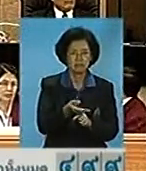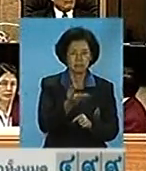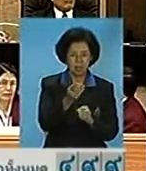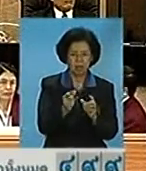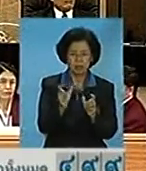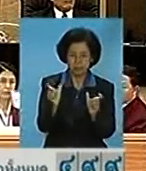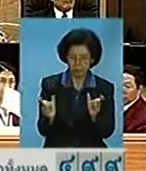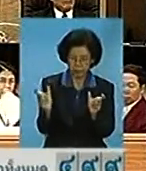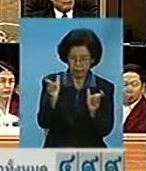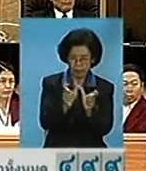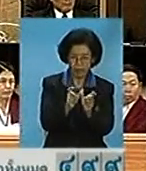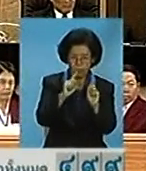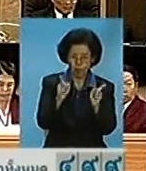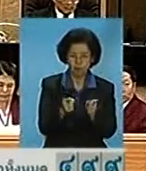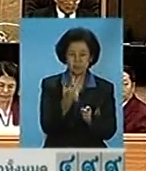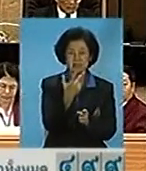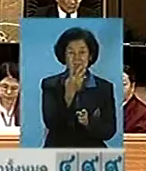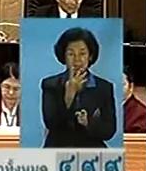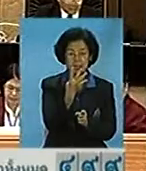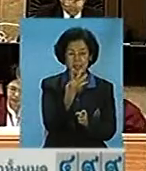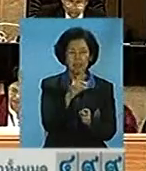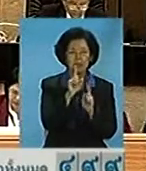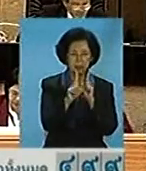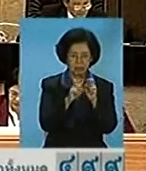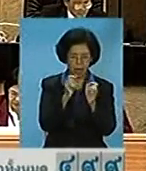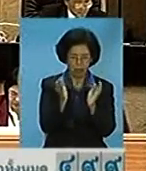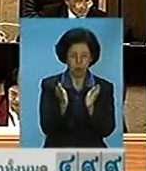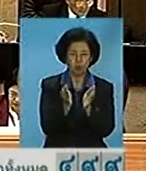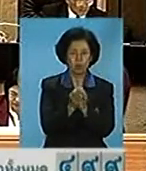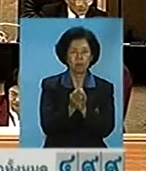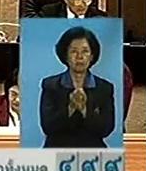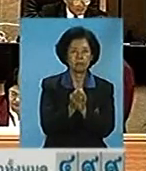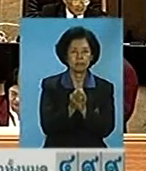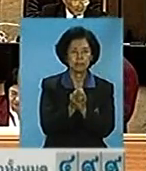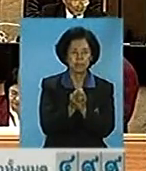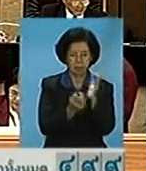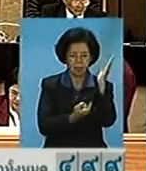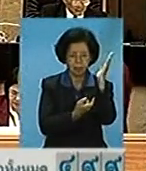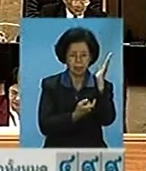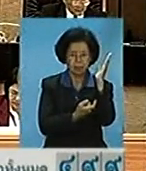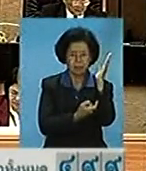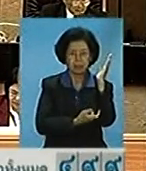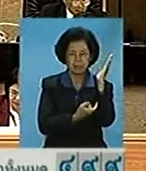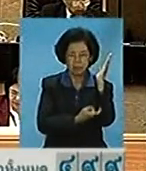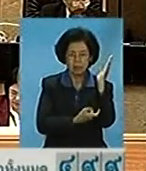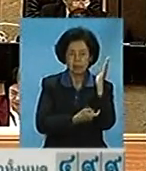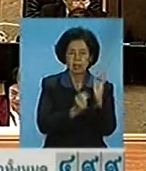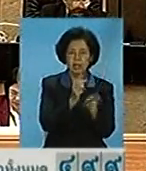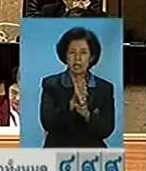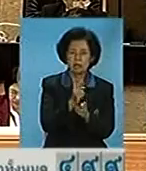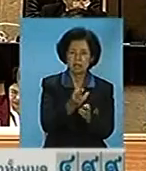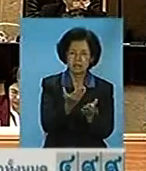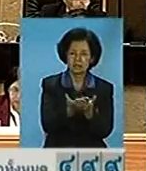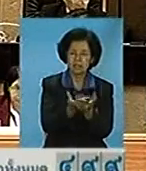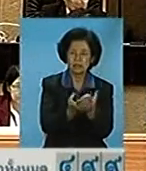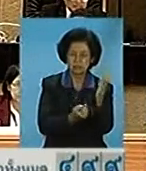เติมในวงเล็บที่4เนี่ยท่านถามว่ารวมถึงที่ยางพารารักษาเสถียรภาพยางพาราเนี่ยรวมถึง